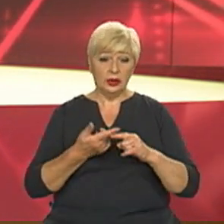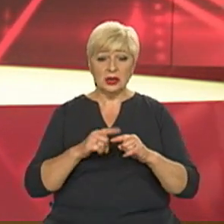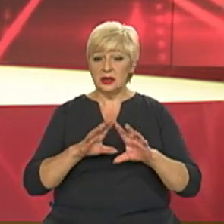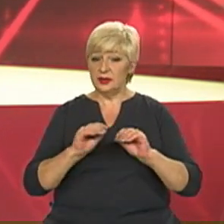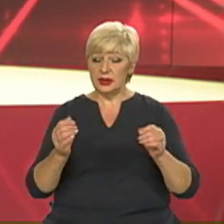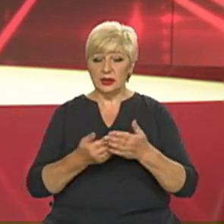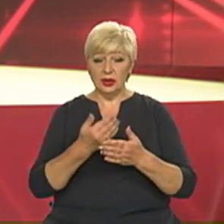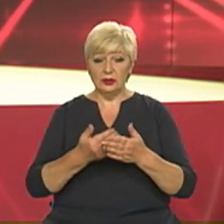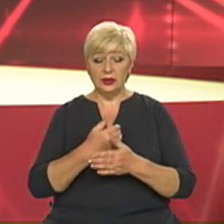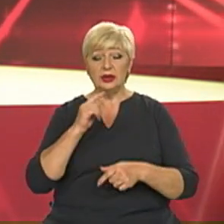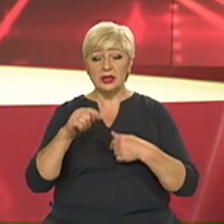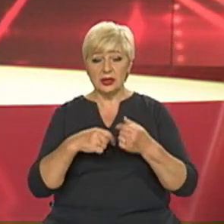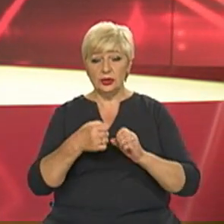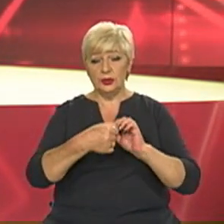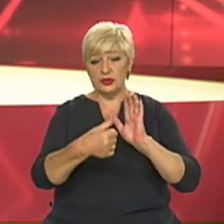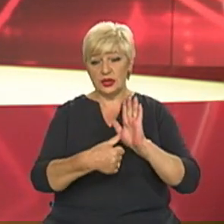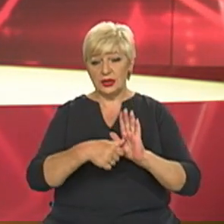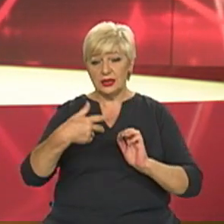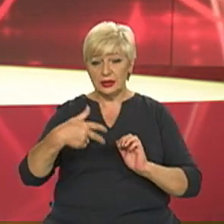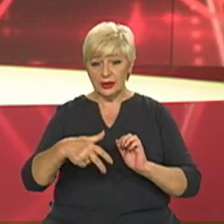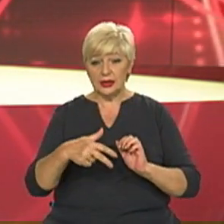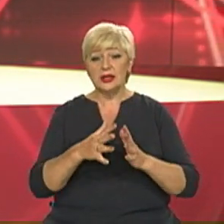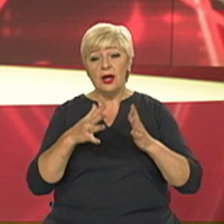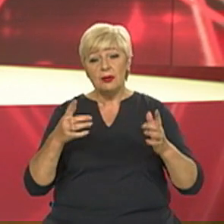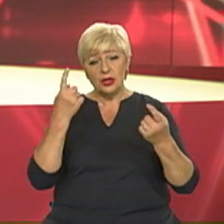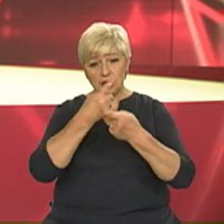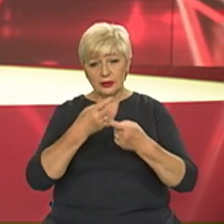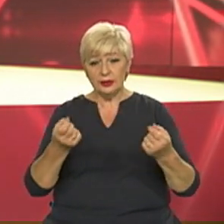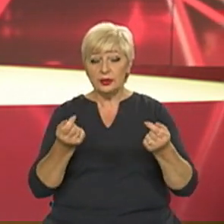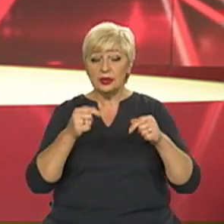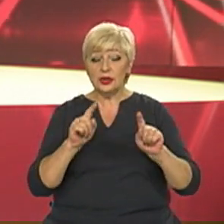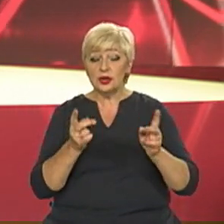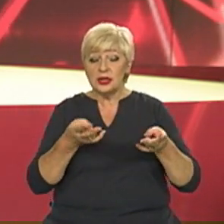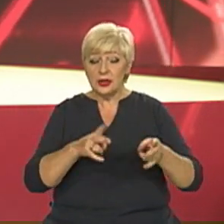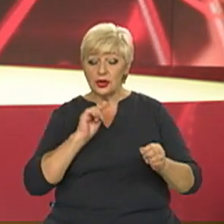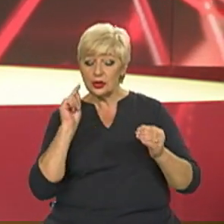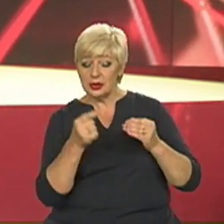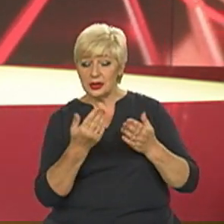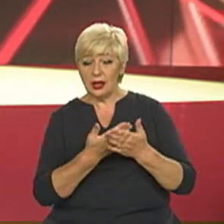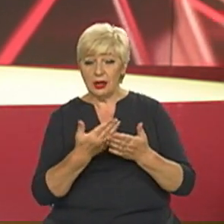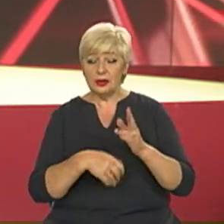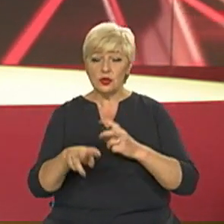нас це всі новини у випуску. Наступної 16:30. Більше інформації те, що залишилось за